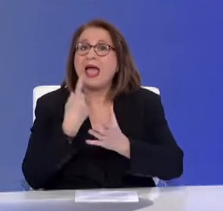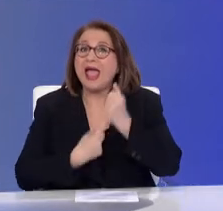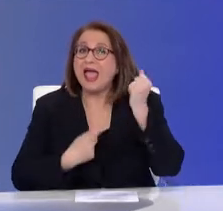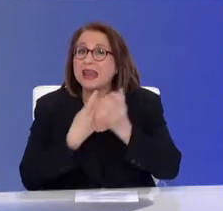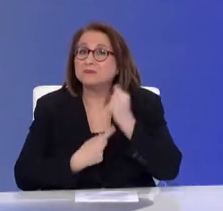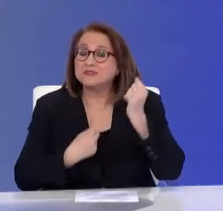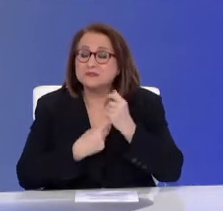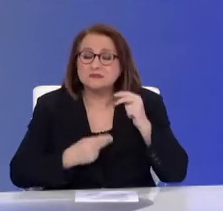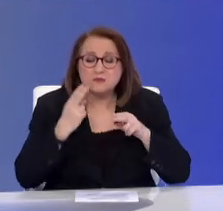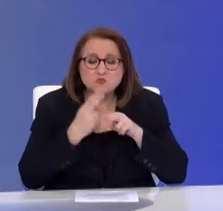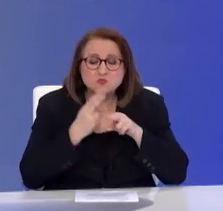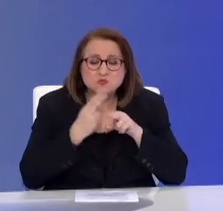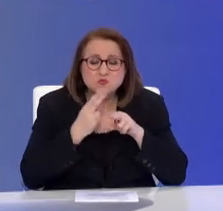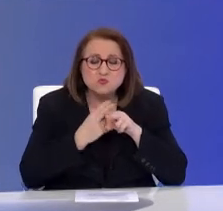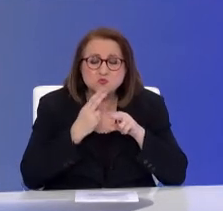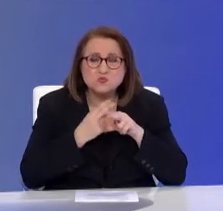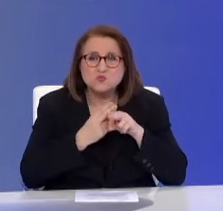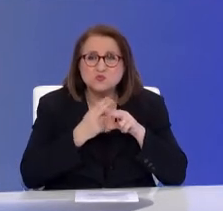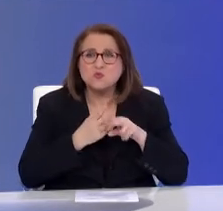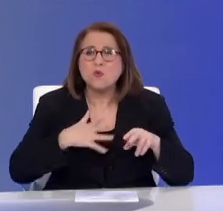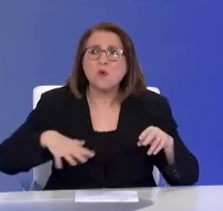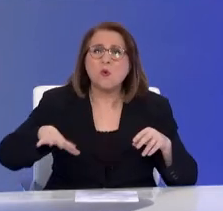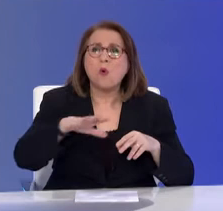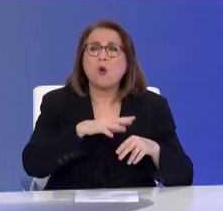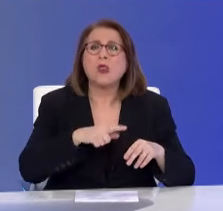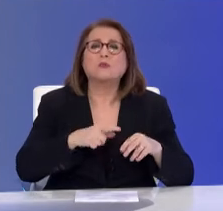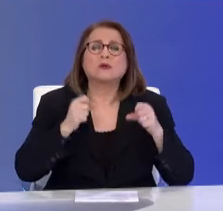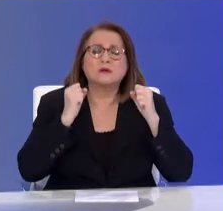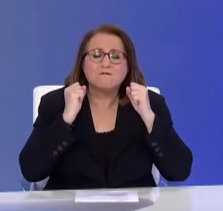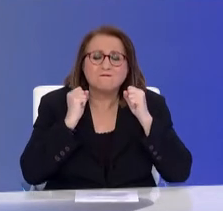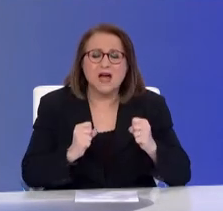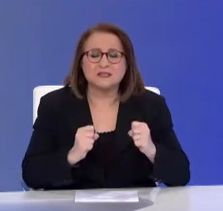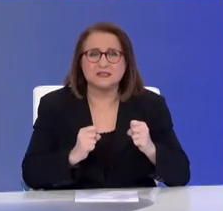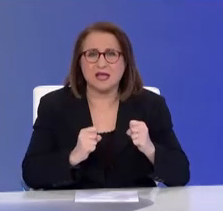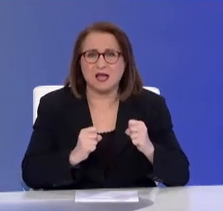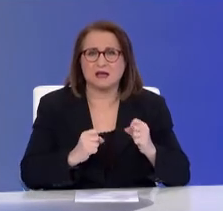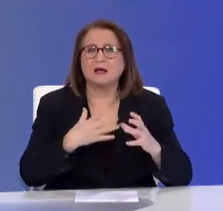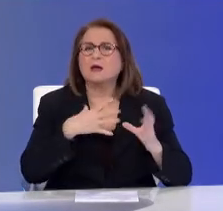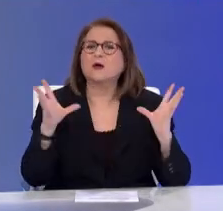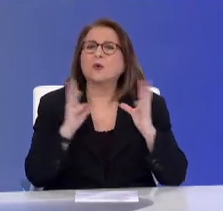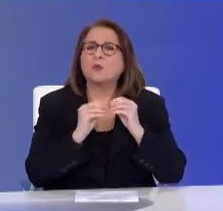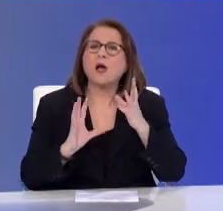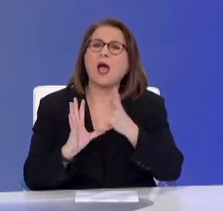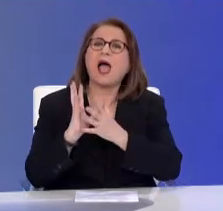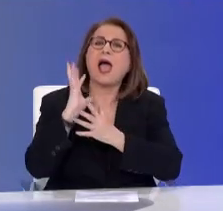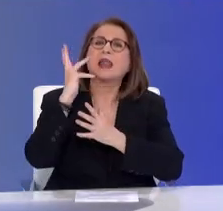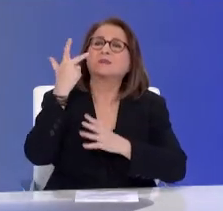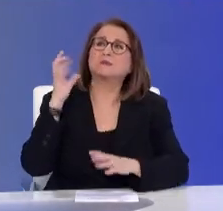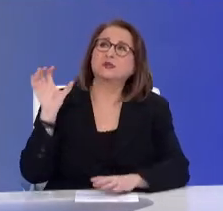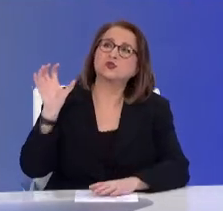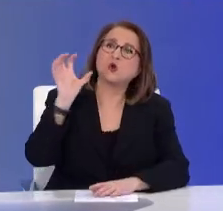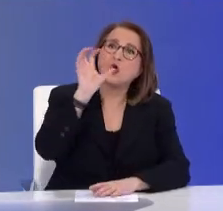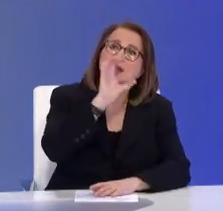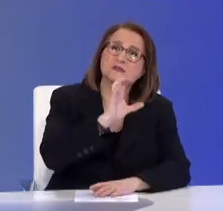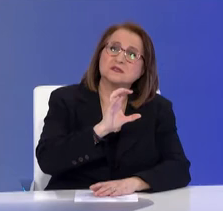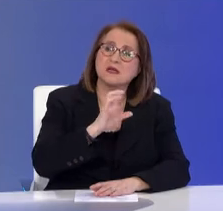βασικών αρχών που χαρακτηρίζουν τις αναπτυγμένες χώρες της Δύσης και της